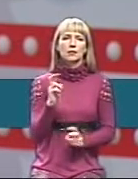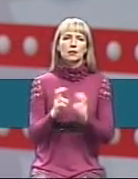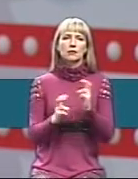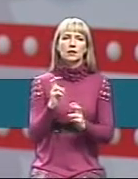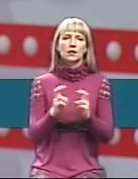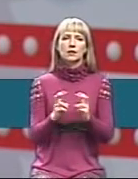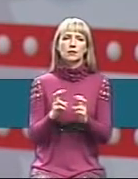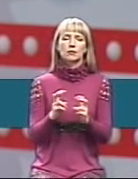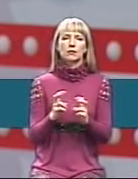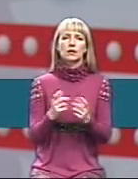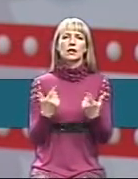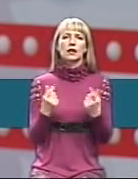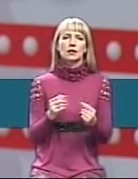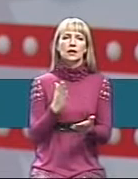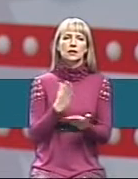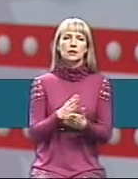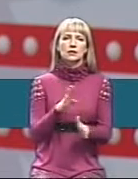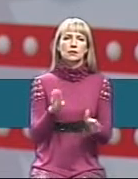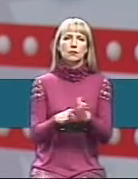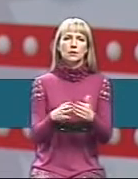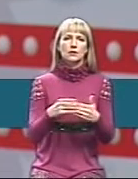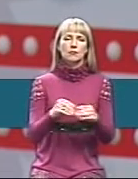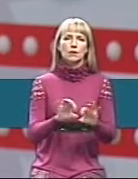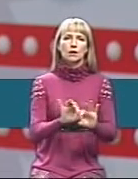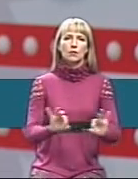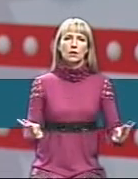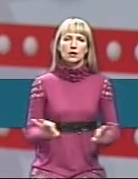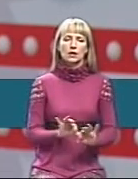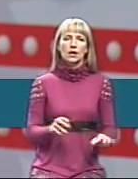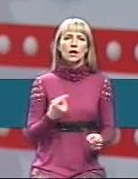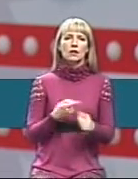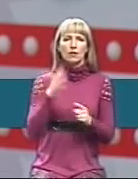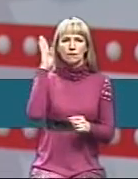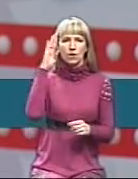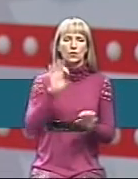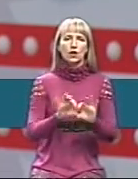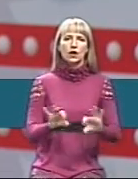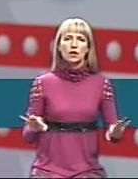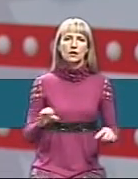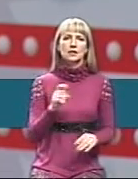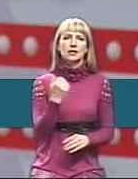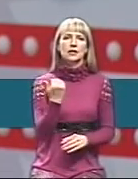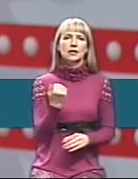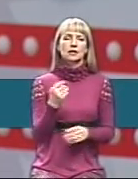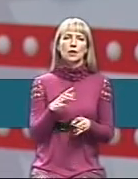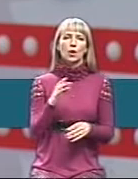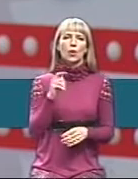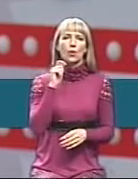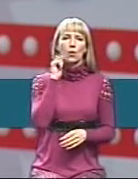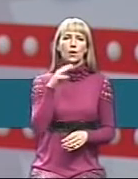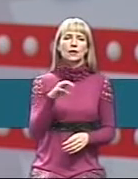предприятиями, ну, где проходят подземные коммуникации. Это и коммунальное предприятие «Водоканал» с их сетями,